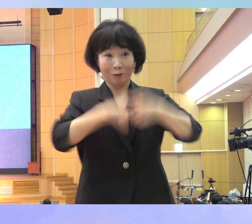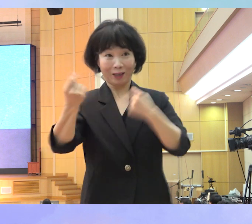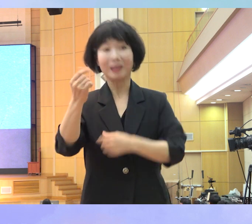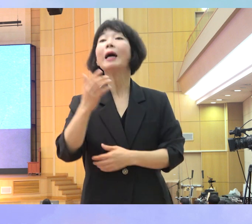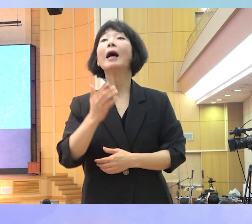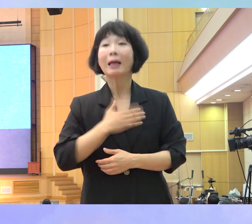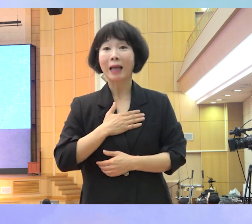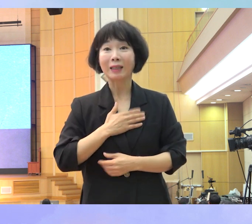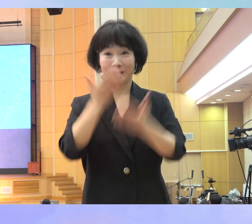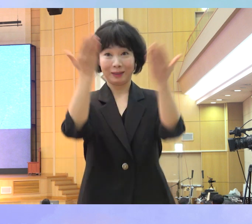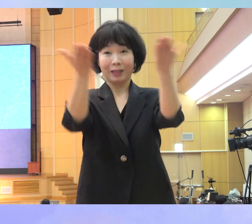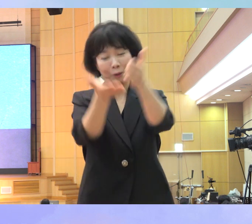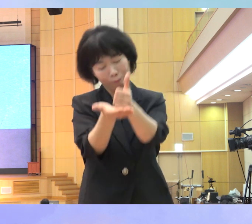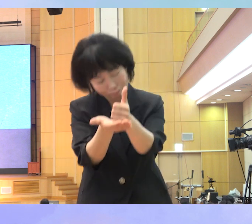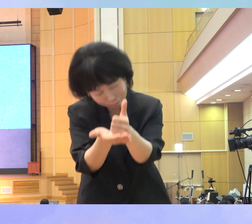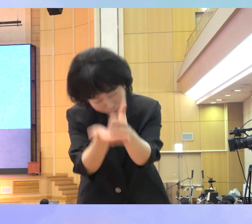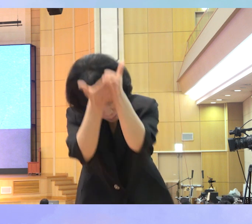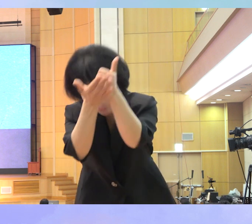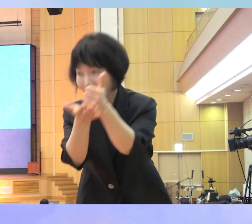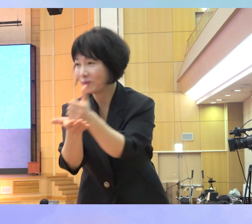당신을 존중합니다.